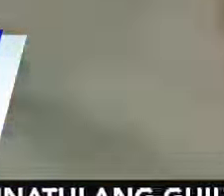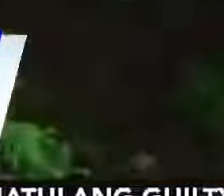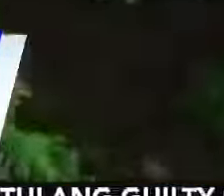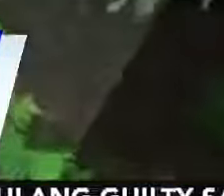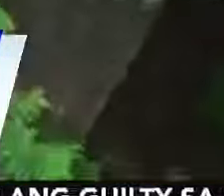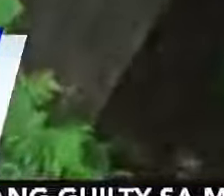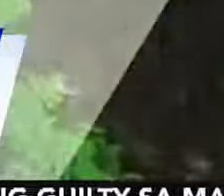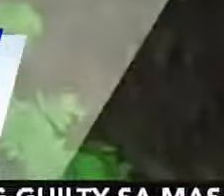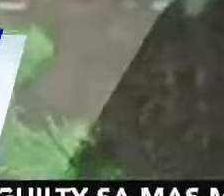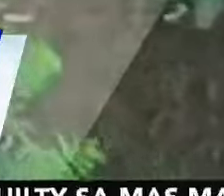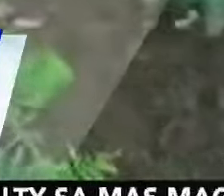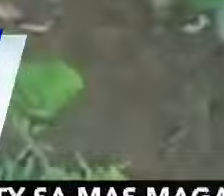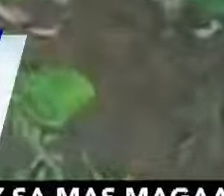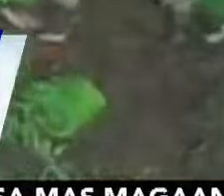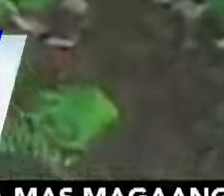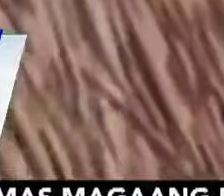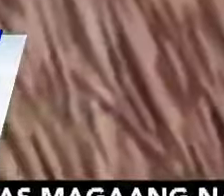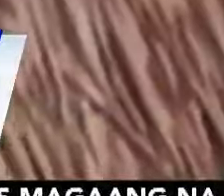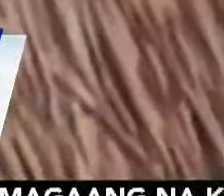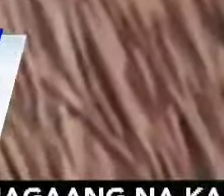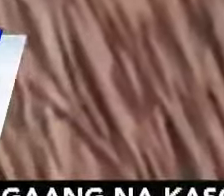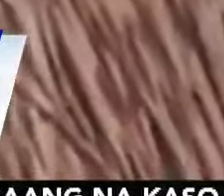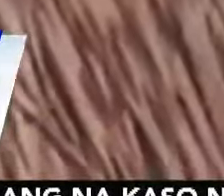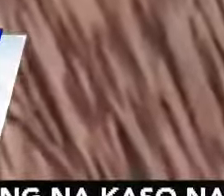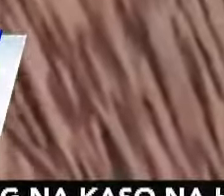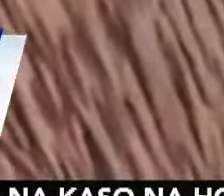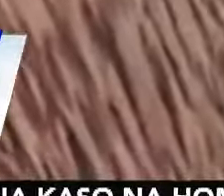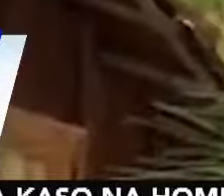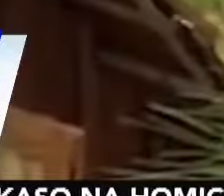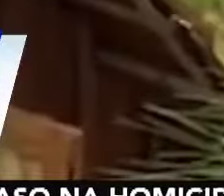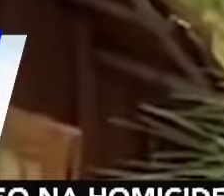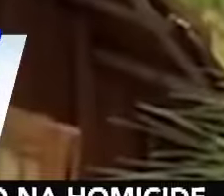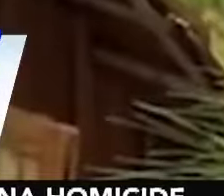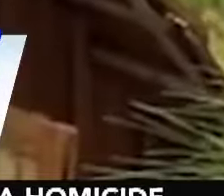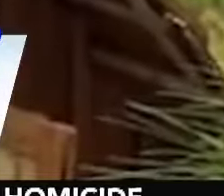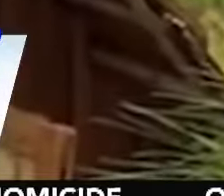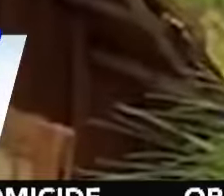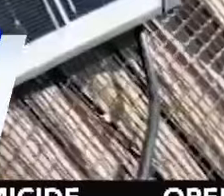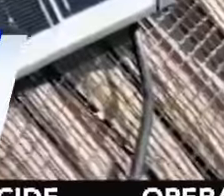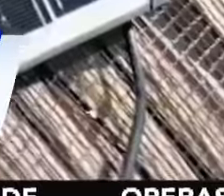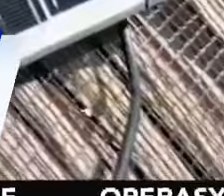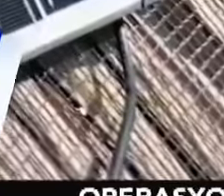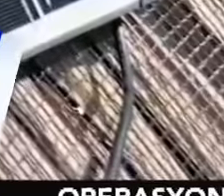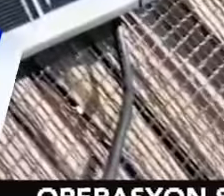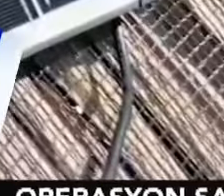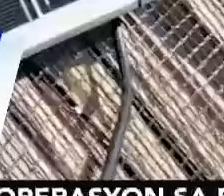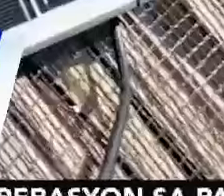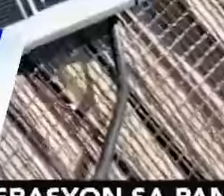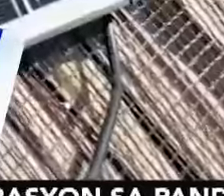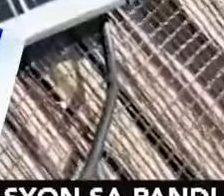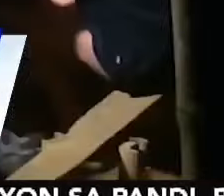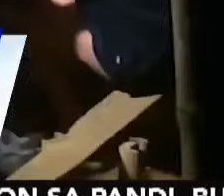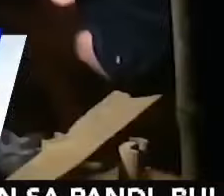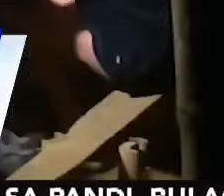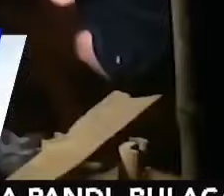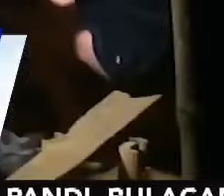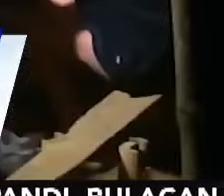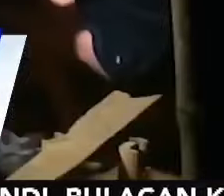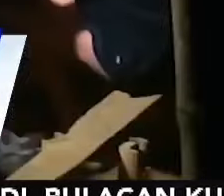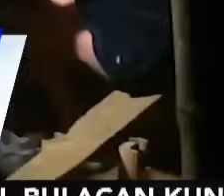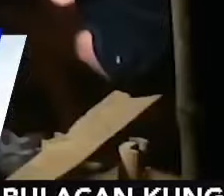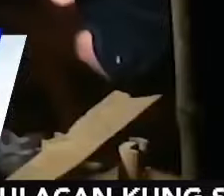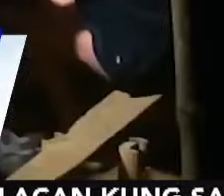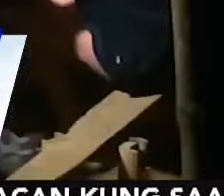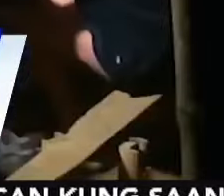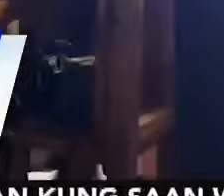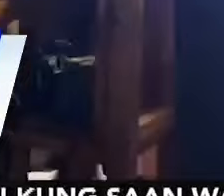Pagdating sa destinasyon, magpahinga sa mga kubo na pwedeng rentahan. Solar powered ang mga ito, kaya tiyak na